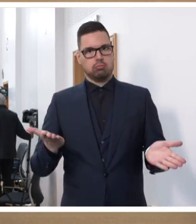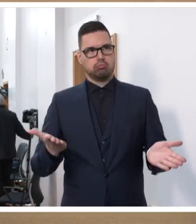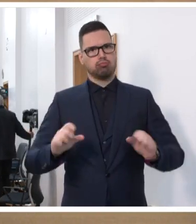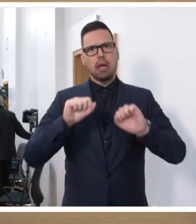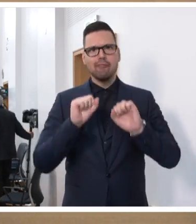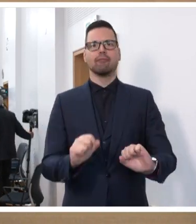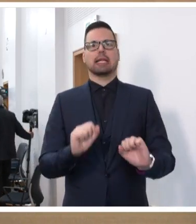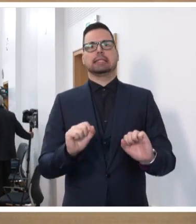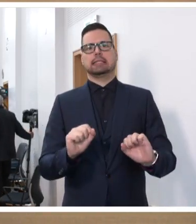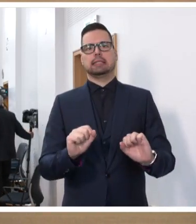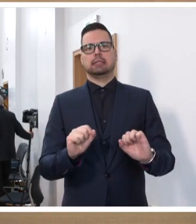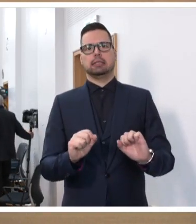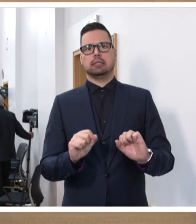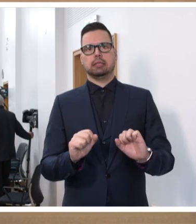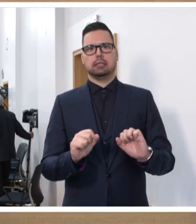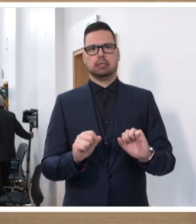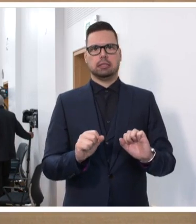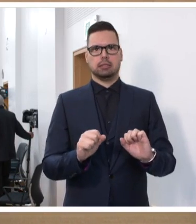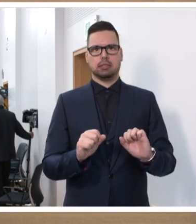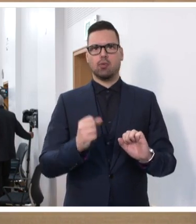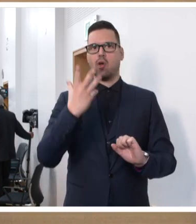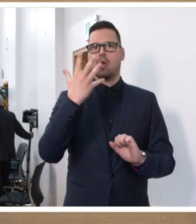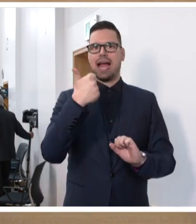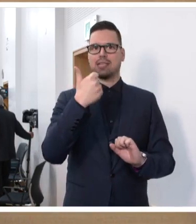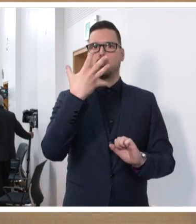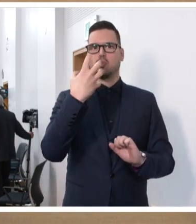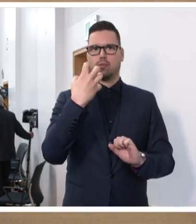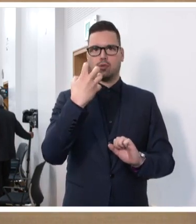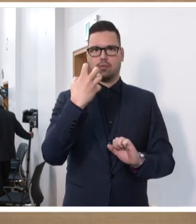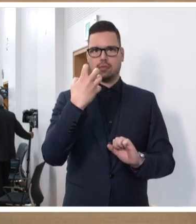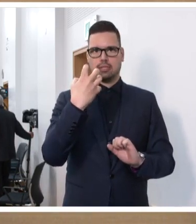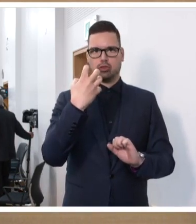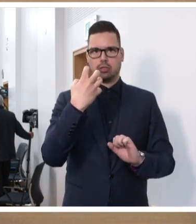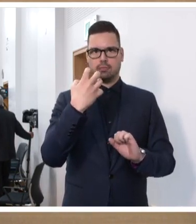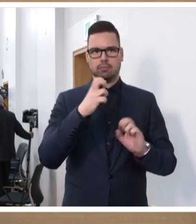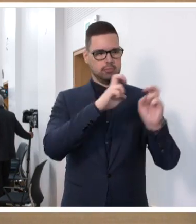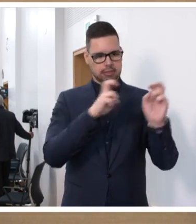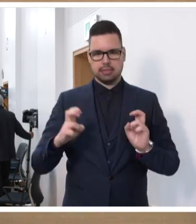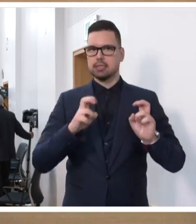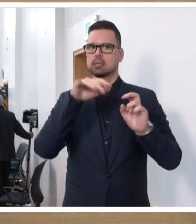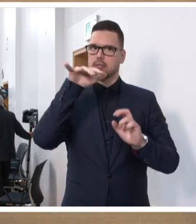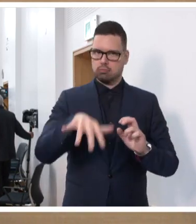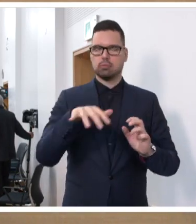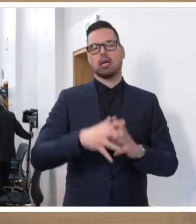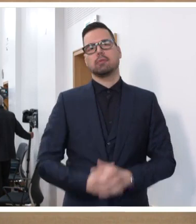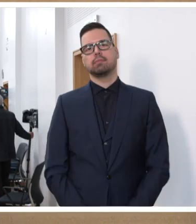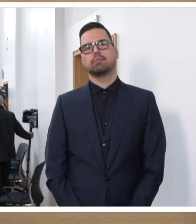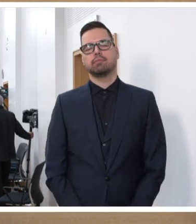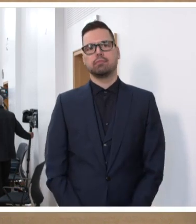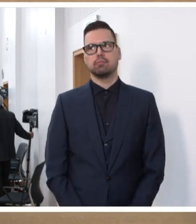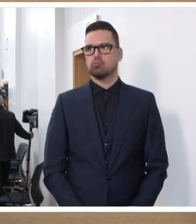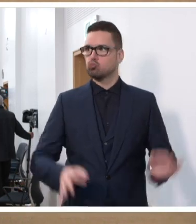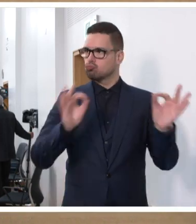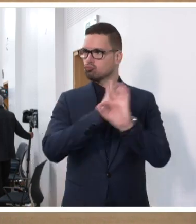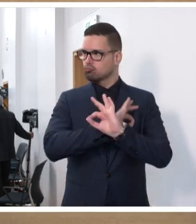fixiert, ja zementiert auf 51 Sitze. 10 über die Landeslisten, 41 über die 3 Wahlkreislisten. So weit, so